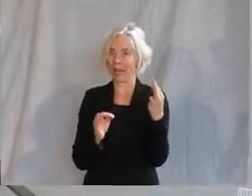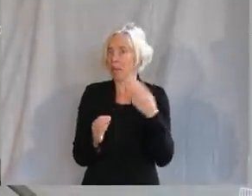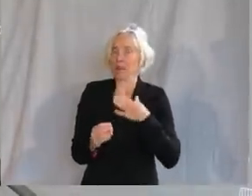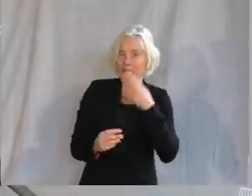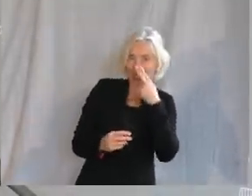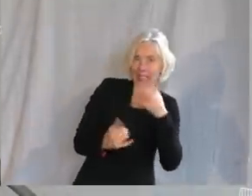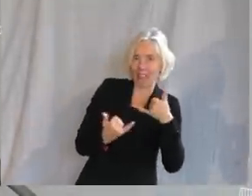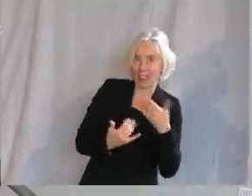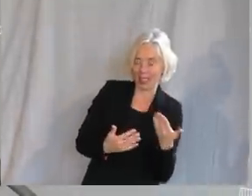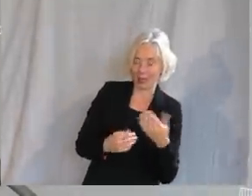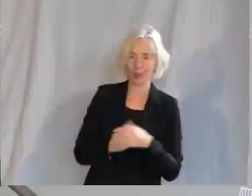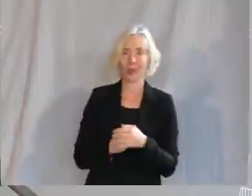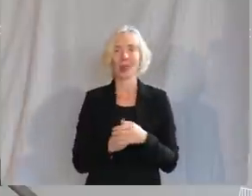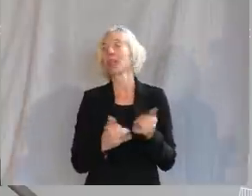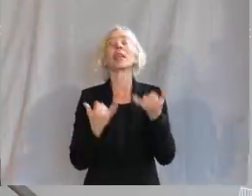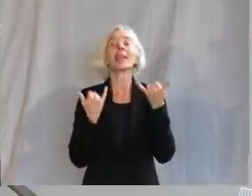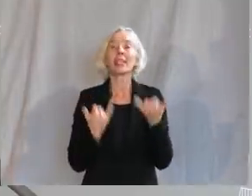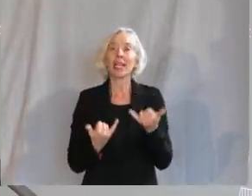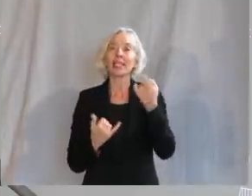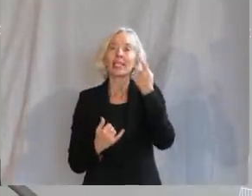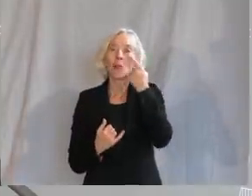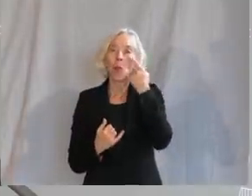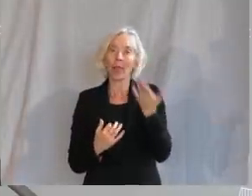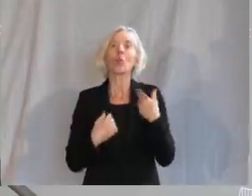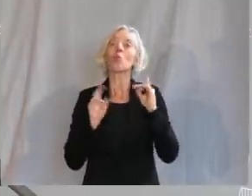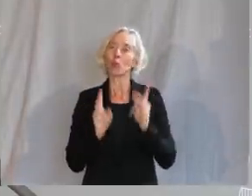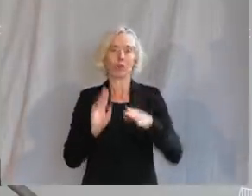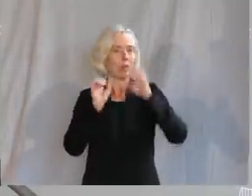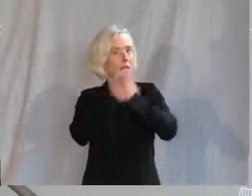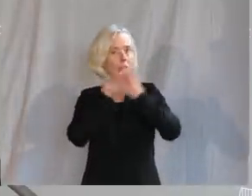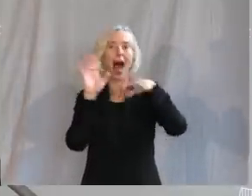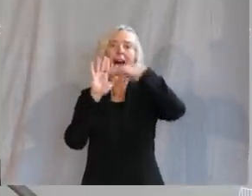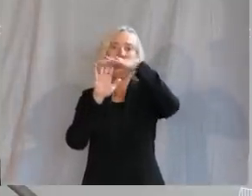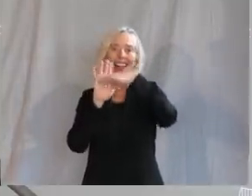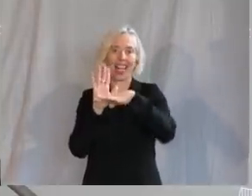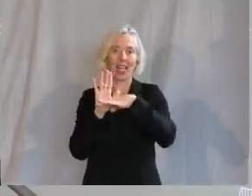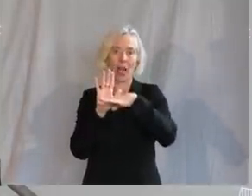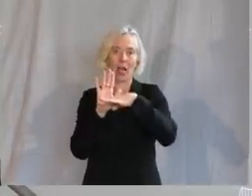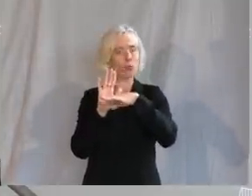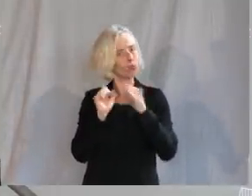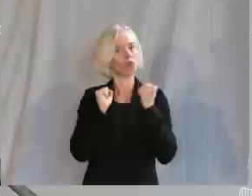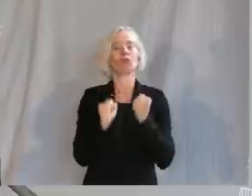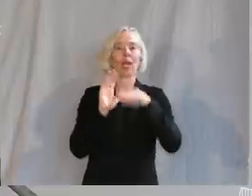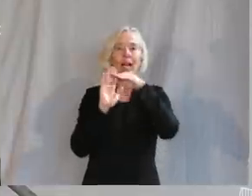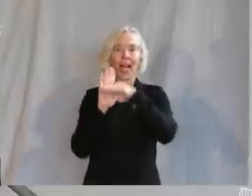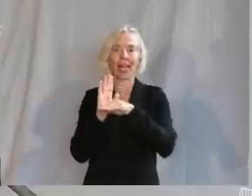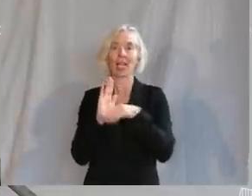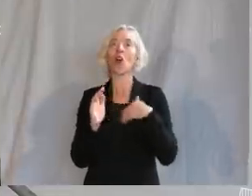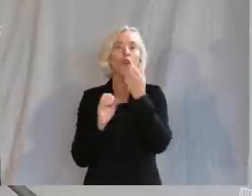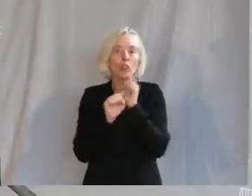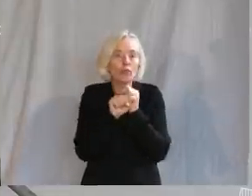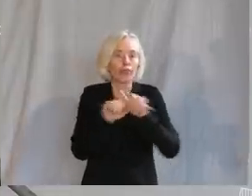jetzt wichtig, dass wir Maßnahmen ergreifen, um eben eine weitere Ausbreitung zu verhindern und um das